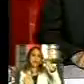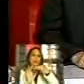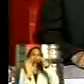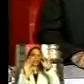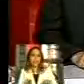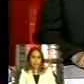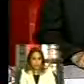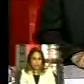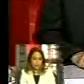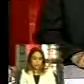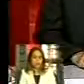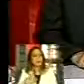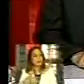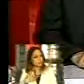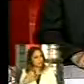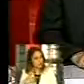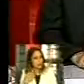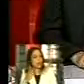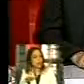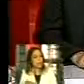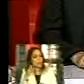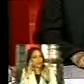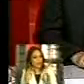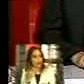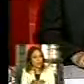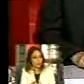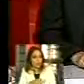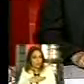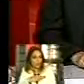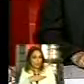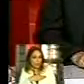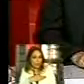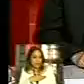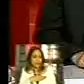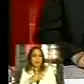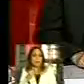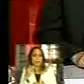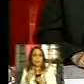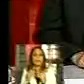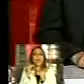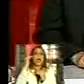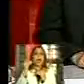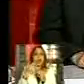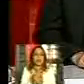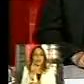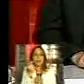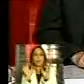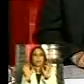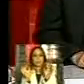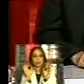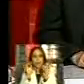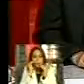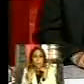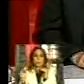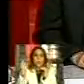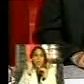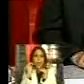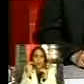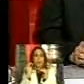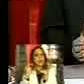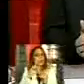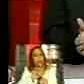את המנגנון שהיה בהצעת החוק שאני הגשתי, שבאמת אומר שמעל סכום מסוים, אם משלמים מעל הסכום הזה, אז זה לא